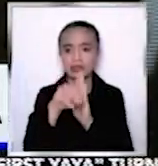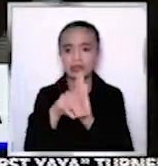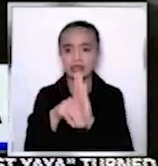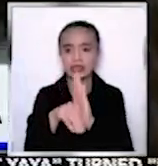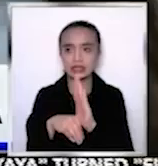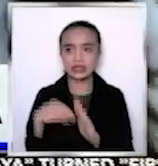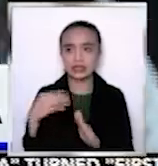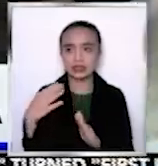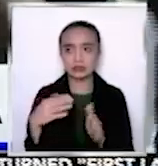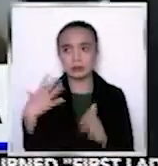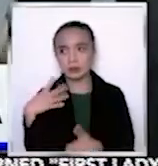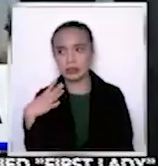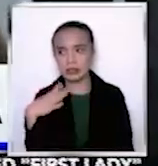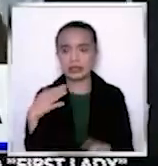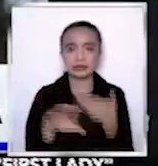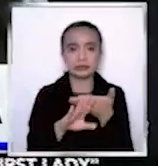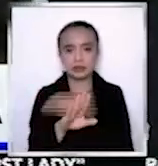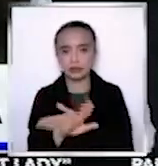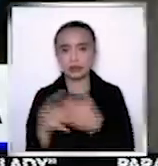maturukan.